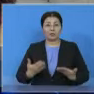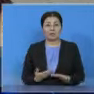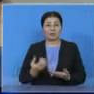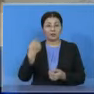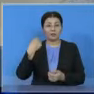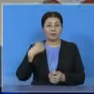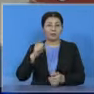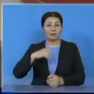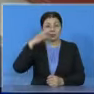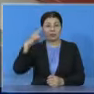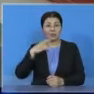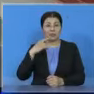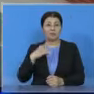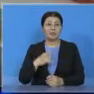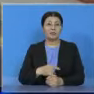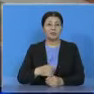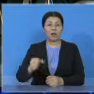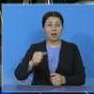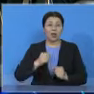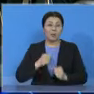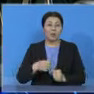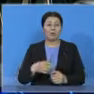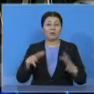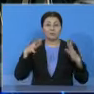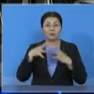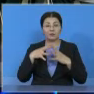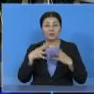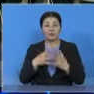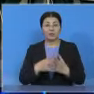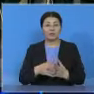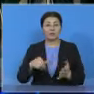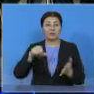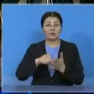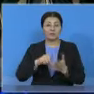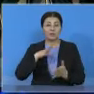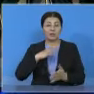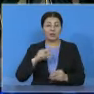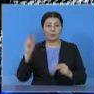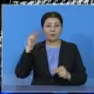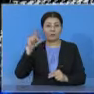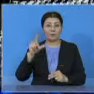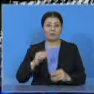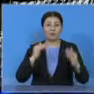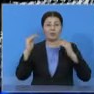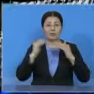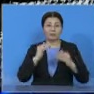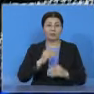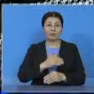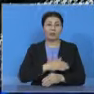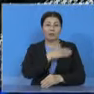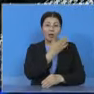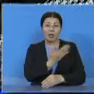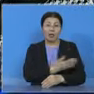подвигами казахстанских воинов в годы Второй мировой войны. Среди участников вечера были курсанты Военного института сил воздушной